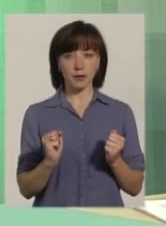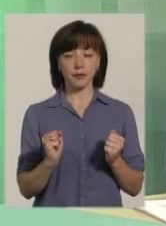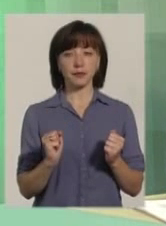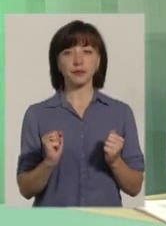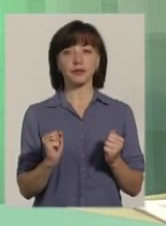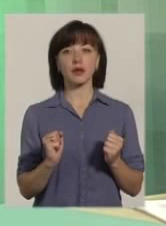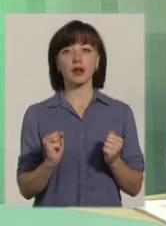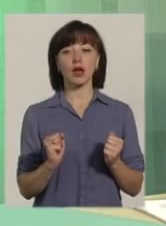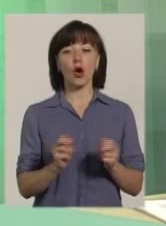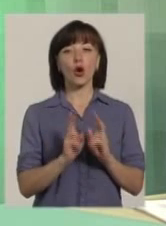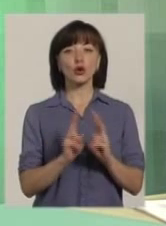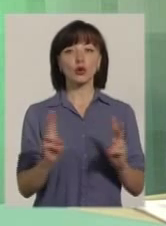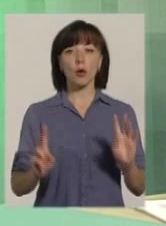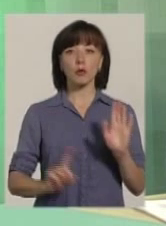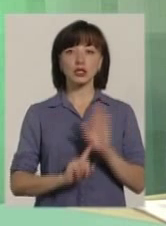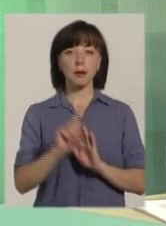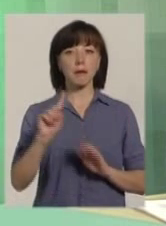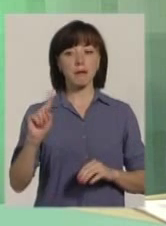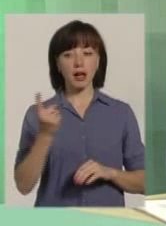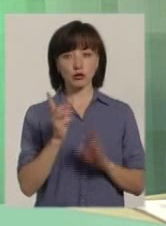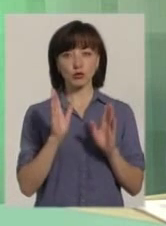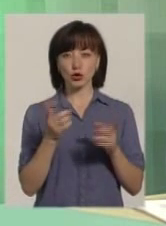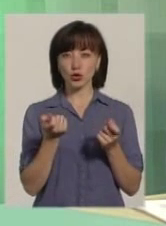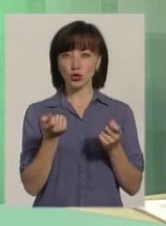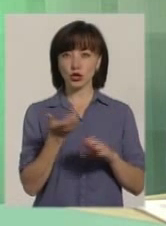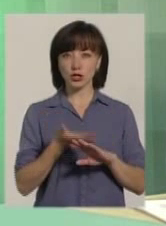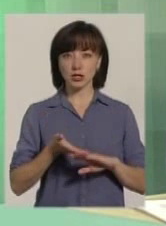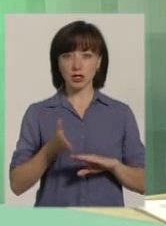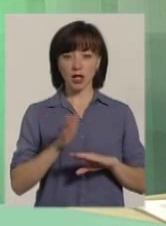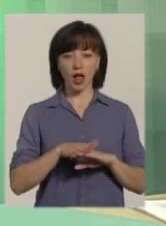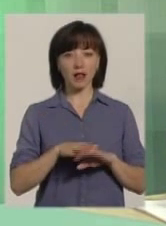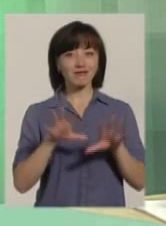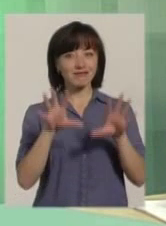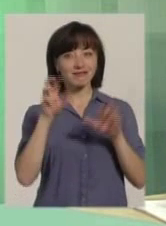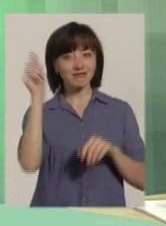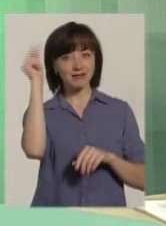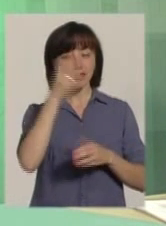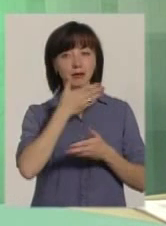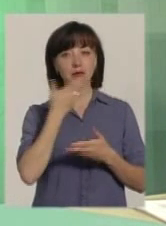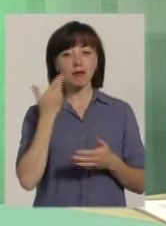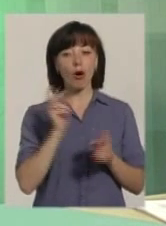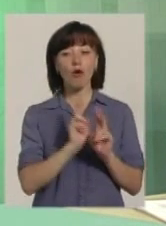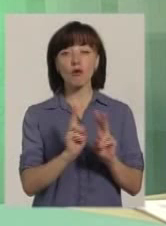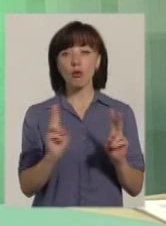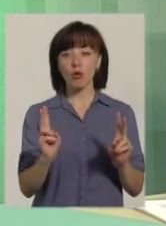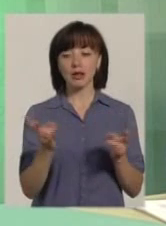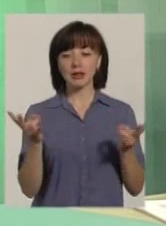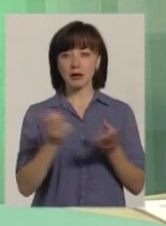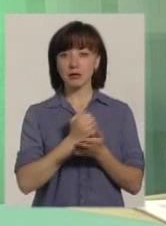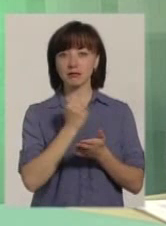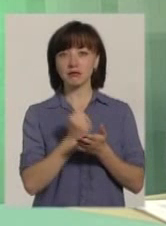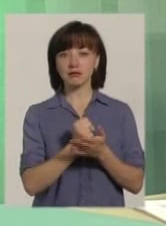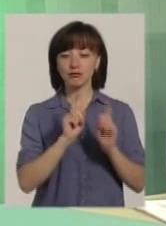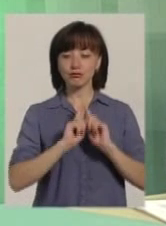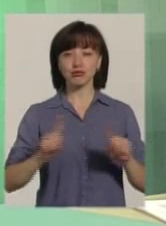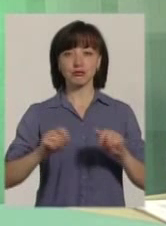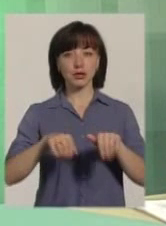розпочне першими, буде трохи складніше, тому що не буде в кого навчатись. Треба буде приймати нестандартні рішення,